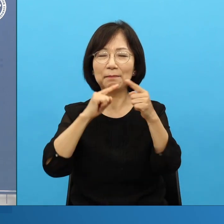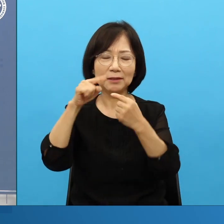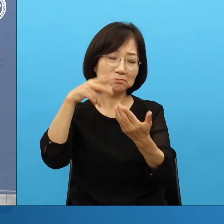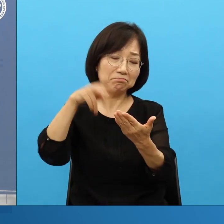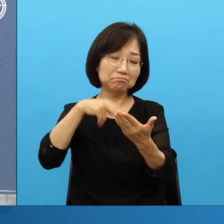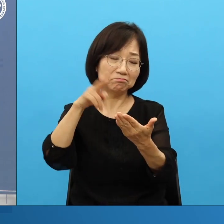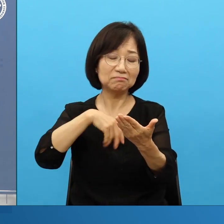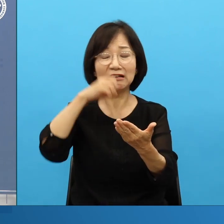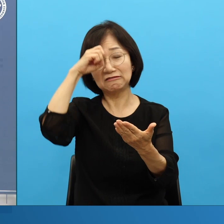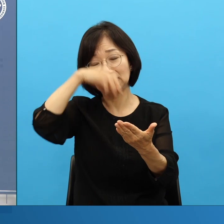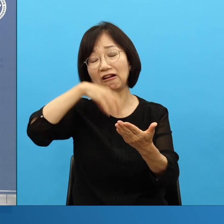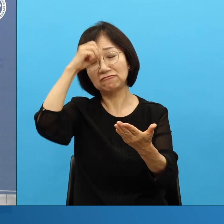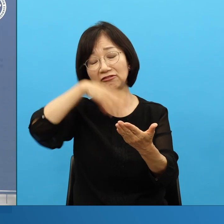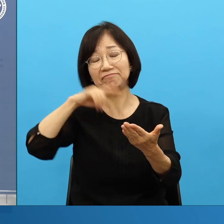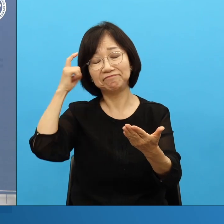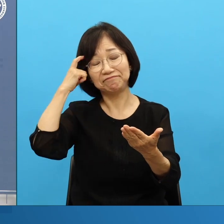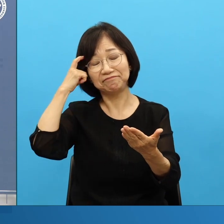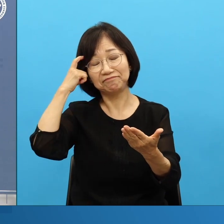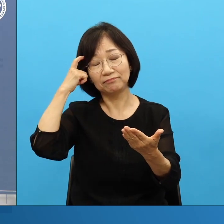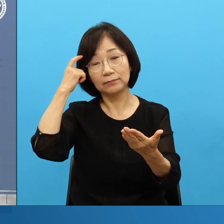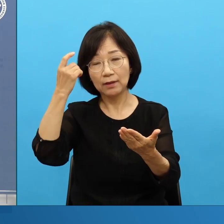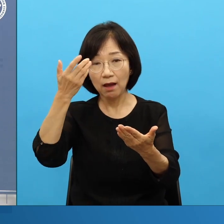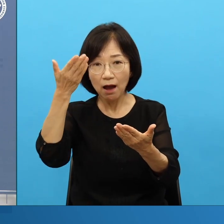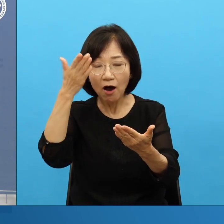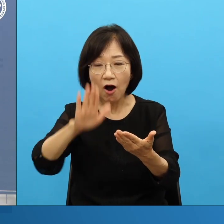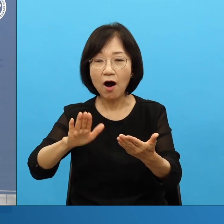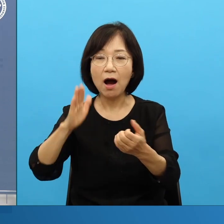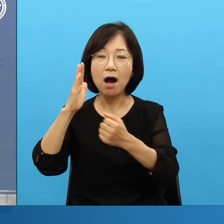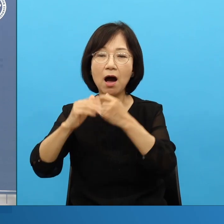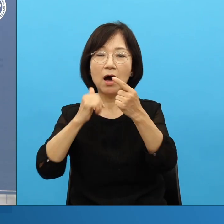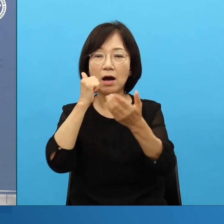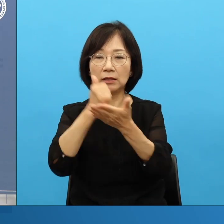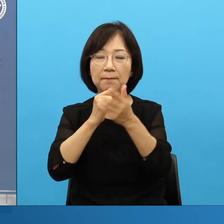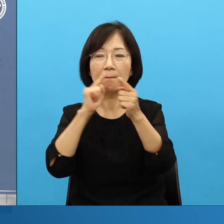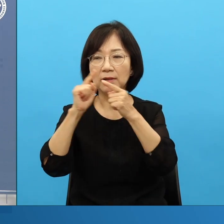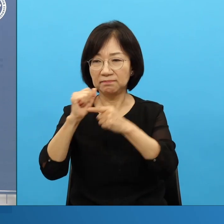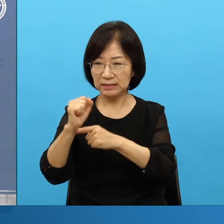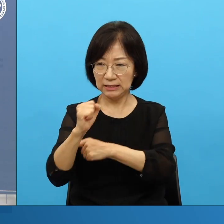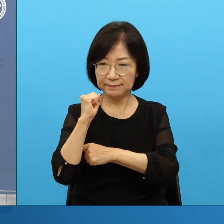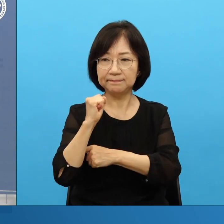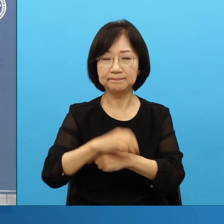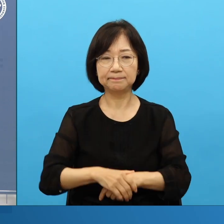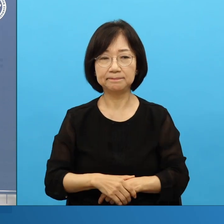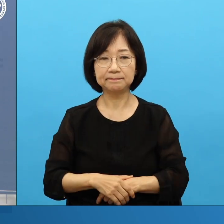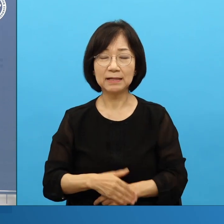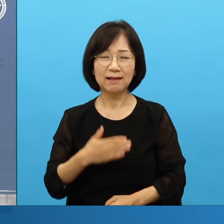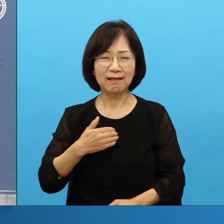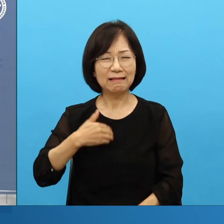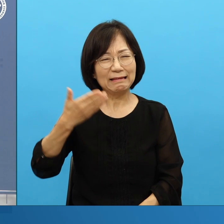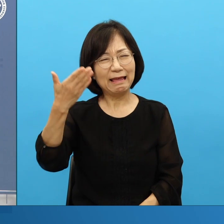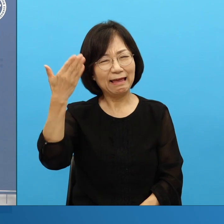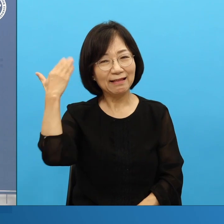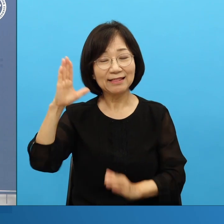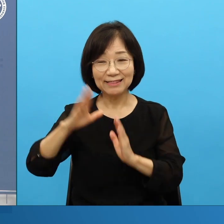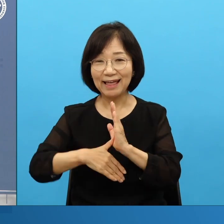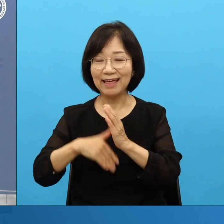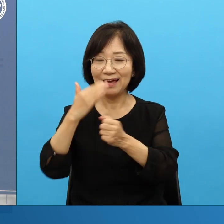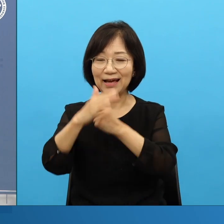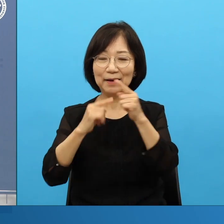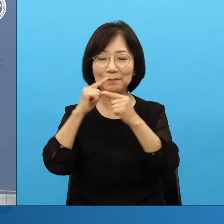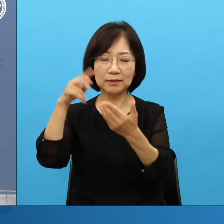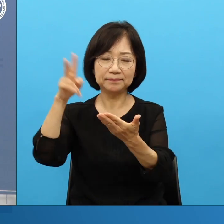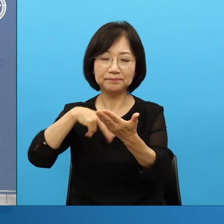are people that truly existed, and we don't really see that. And it was the same for me. 그 제 인생이 안 돼요. I couldn't really live my life. 어떡합니까? 아무리 노력해도 안